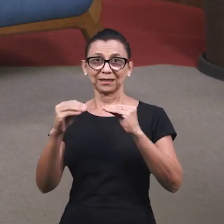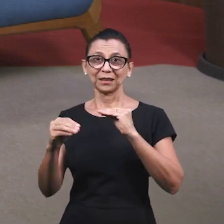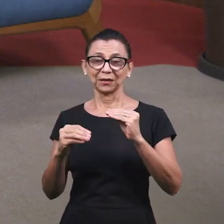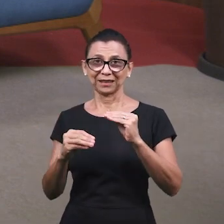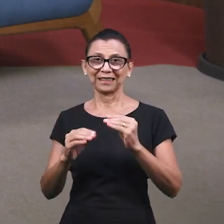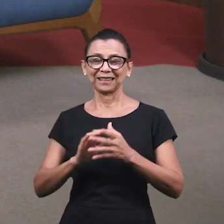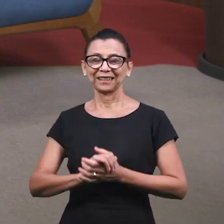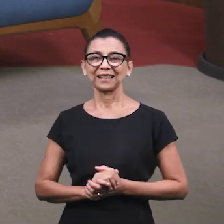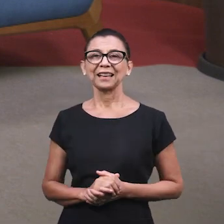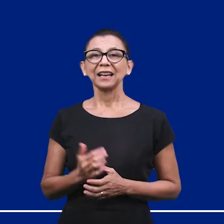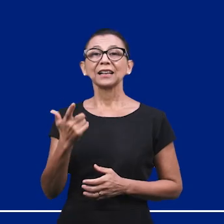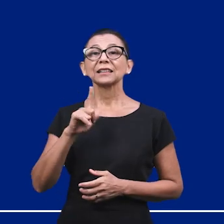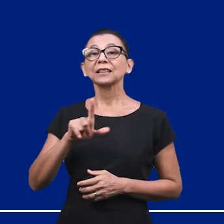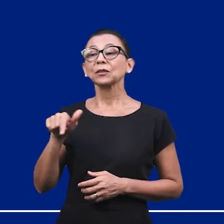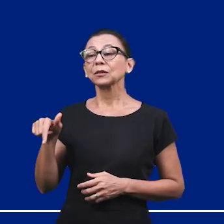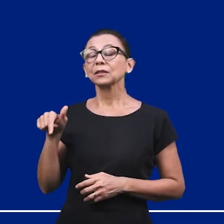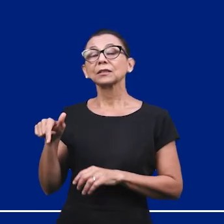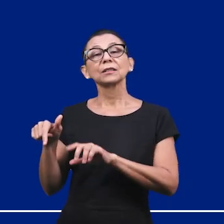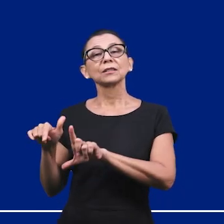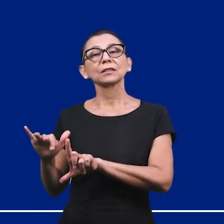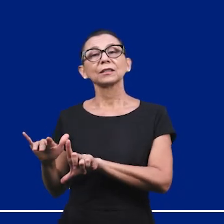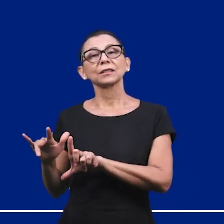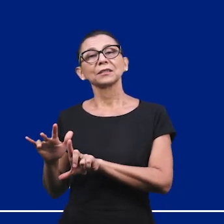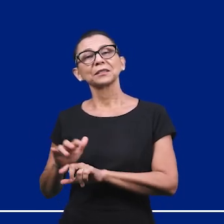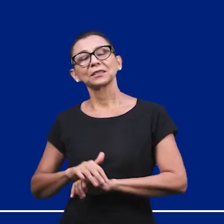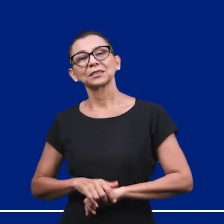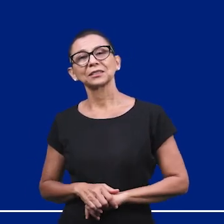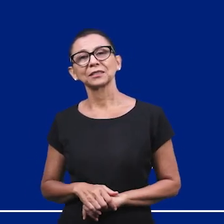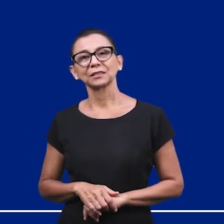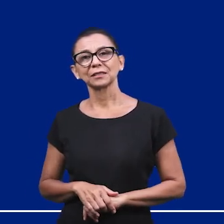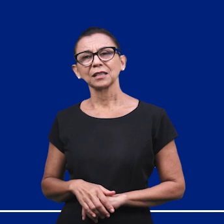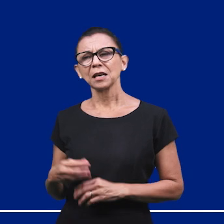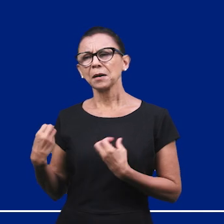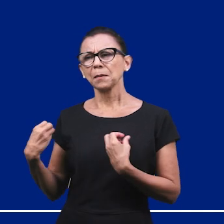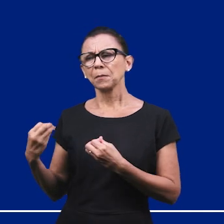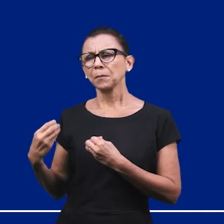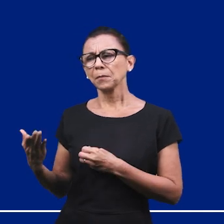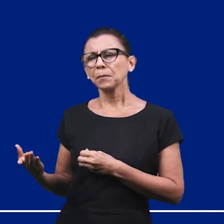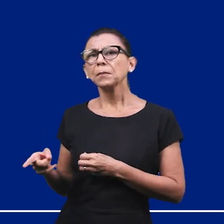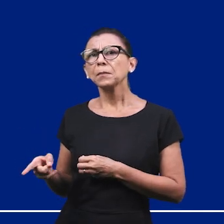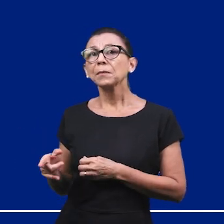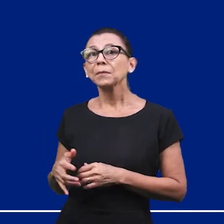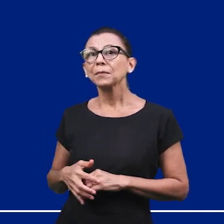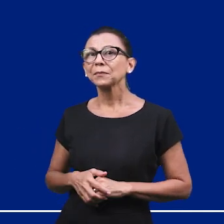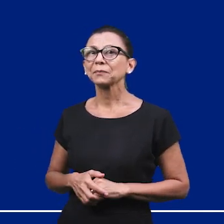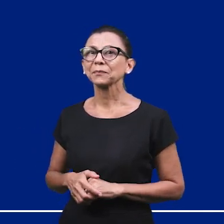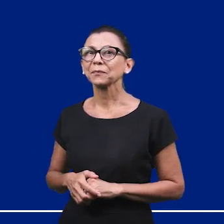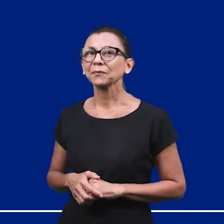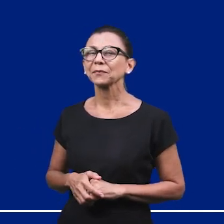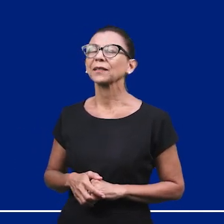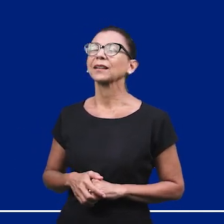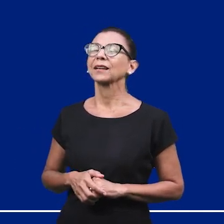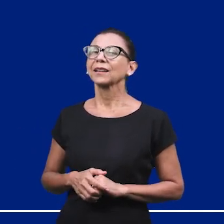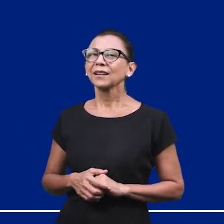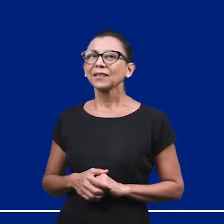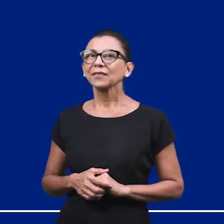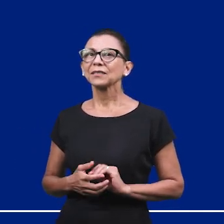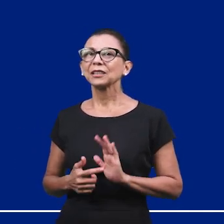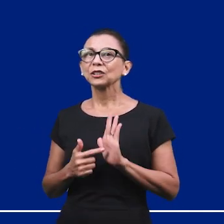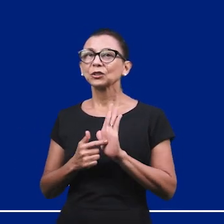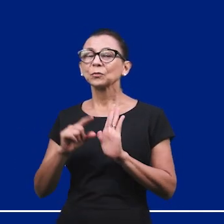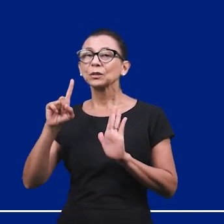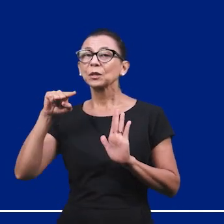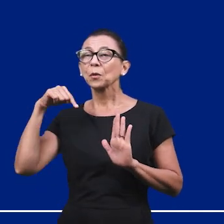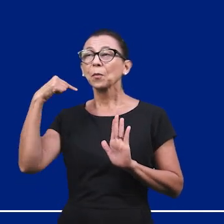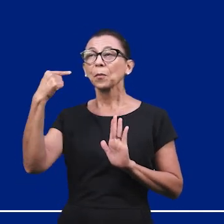vos commentaires à propos de la formation. Maintenant, il y a un autre QR code, et ce QR code va